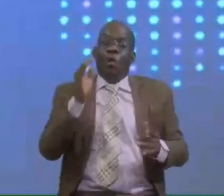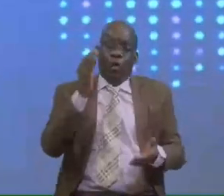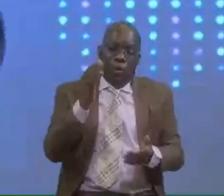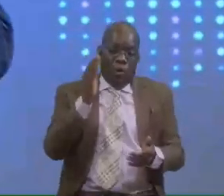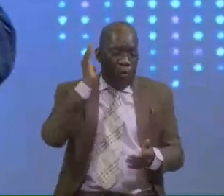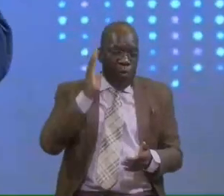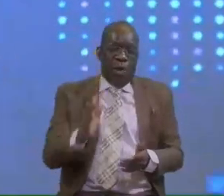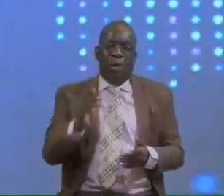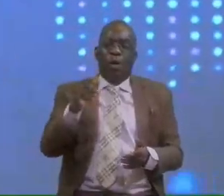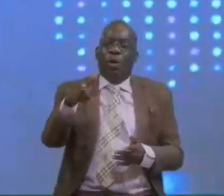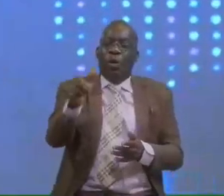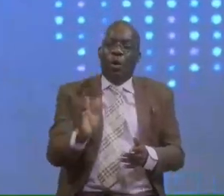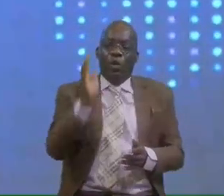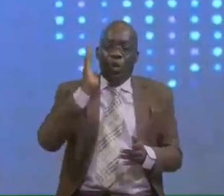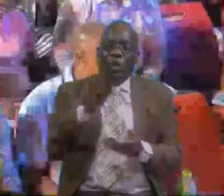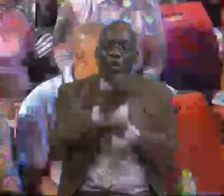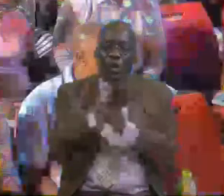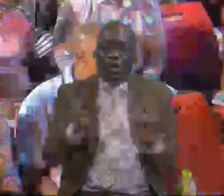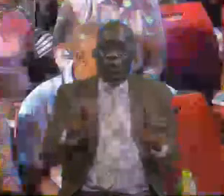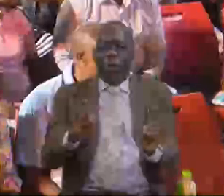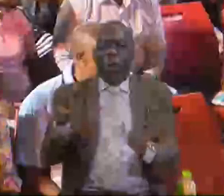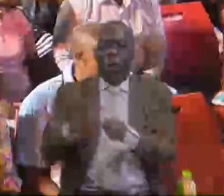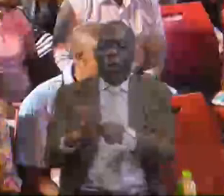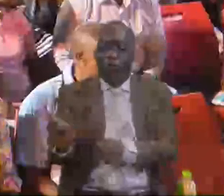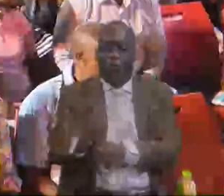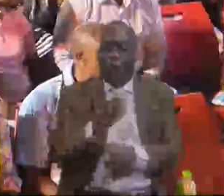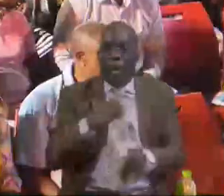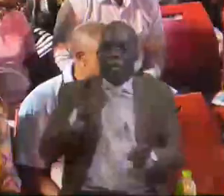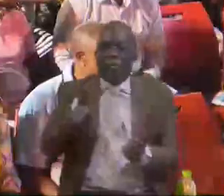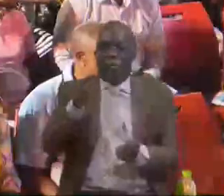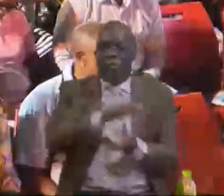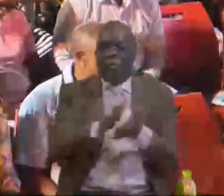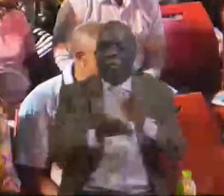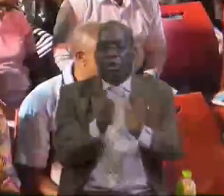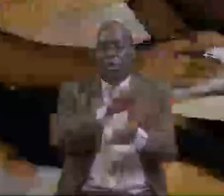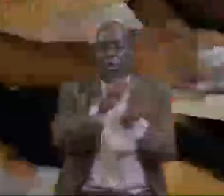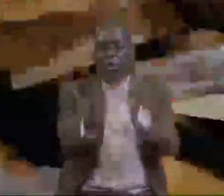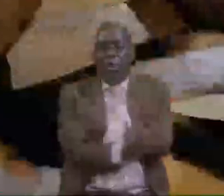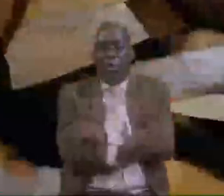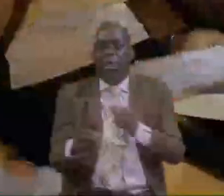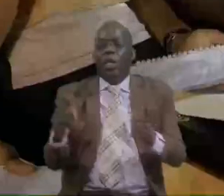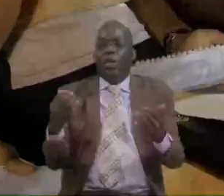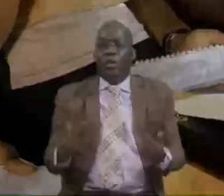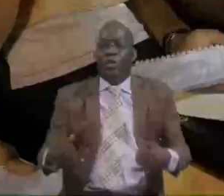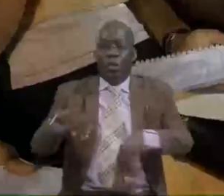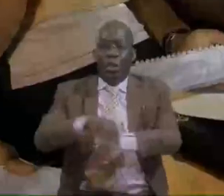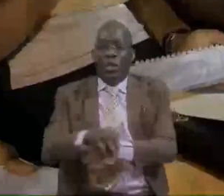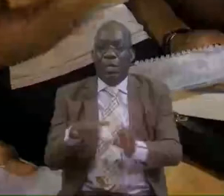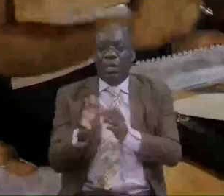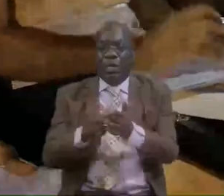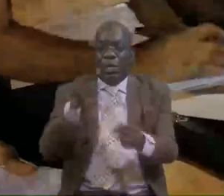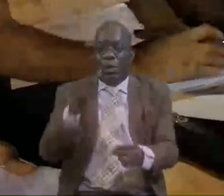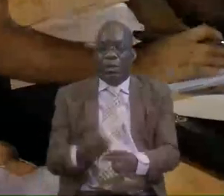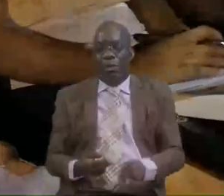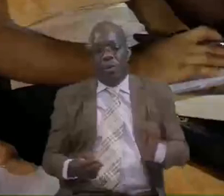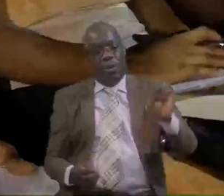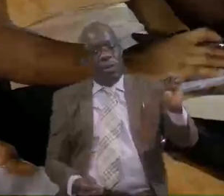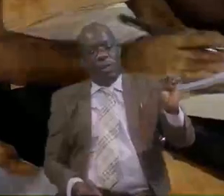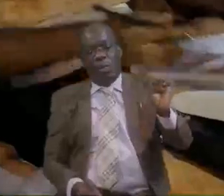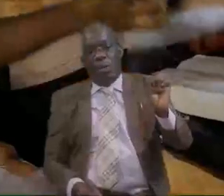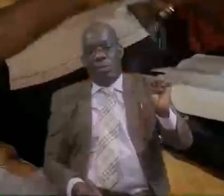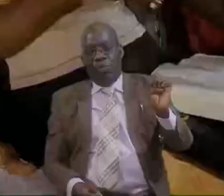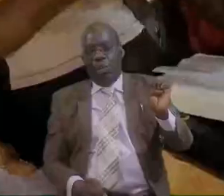Et que Dieu délivre chacun. Et tu viens et tu changeras au nom de Jésus.